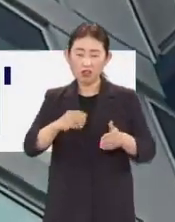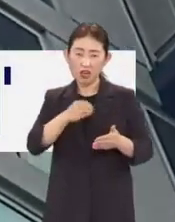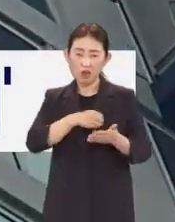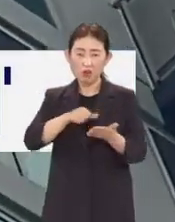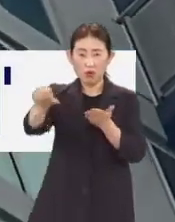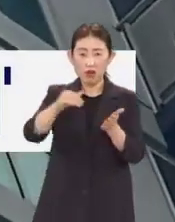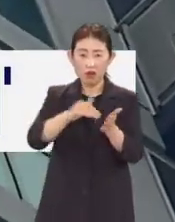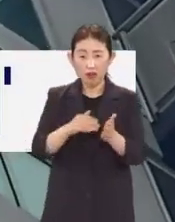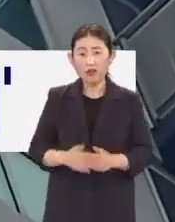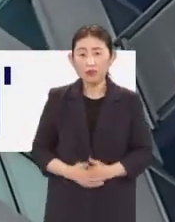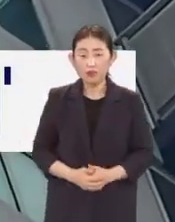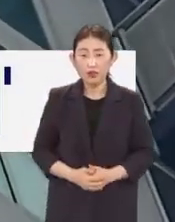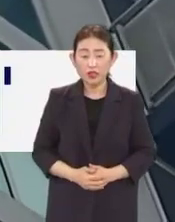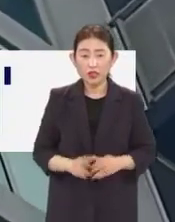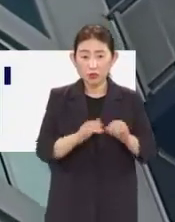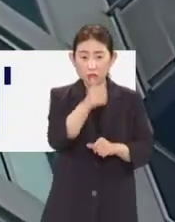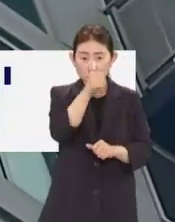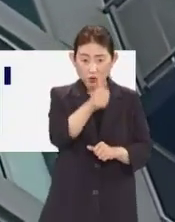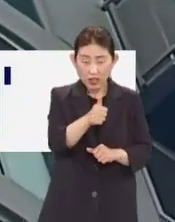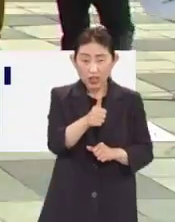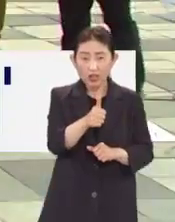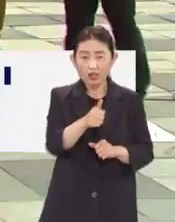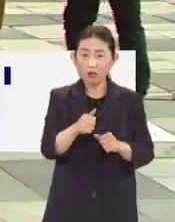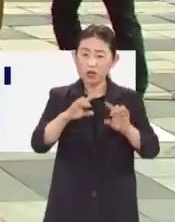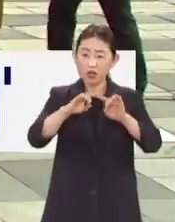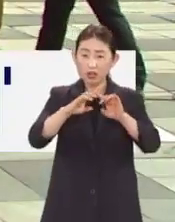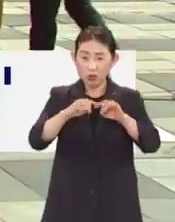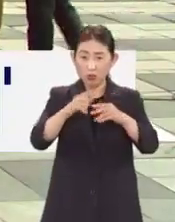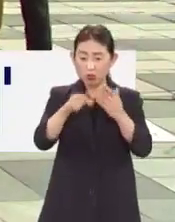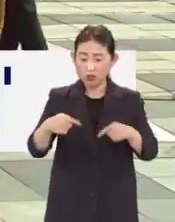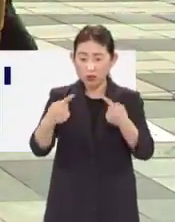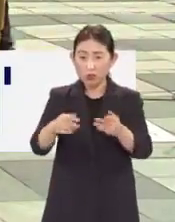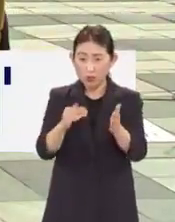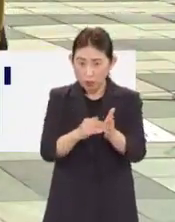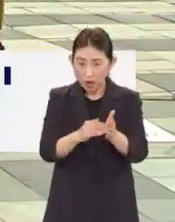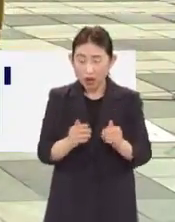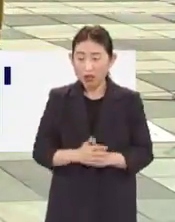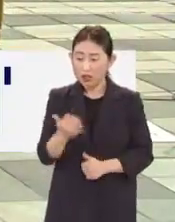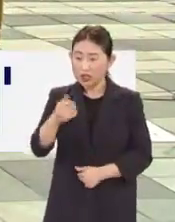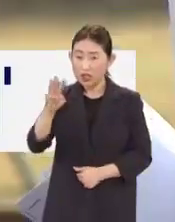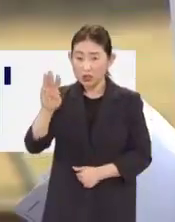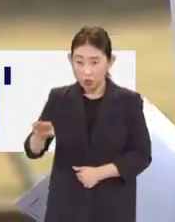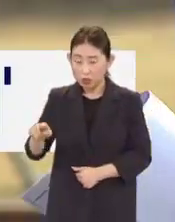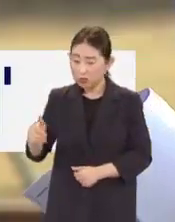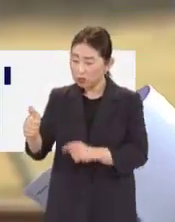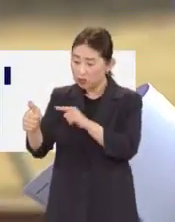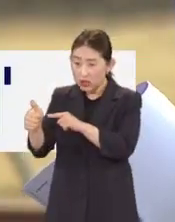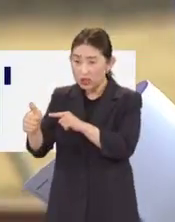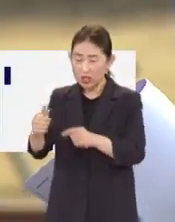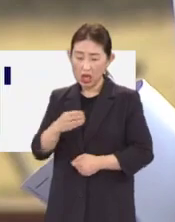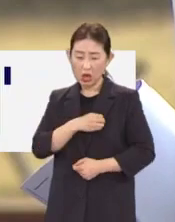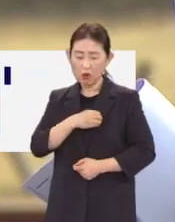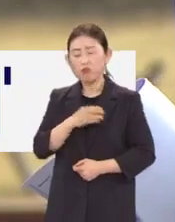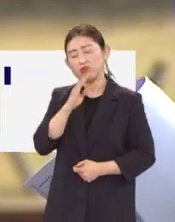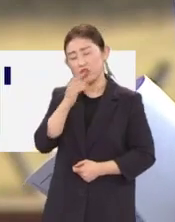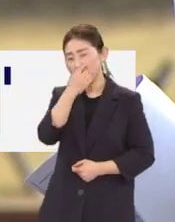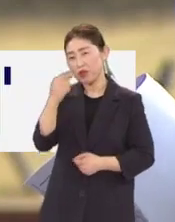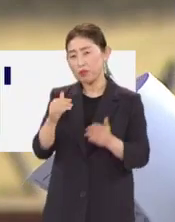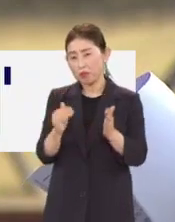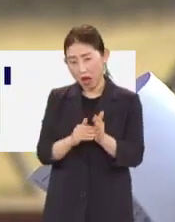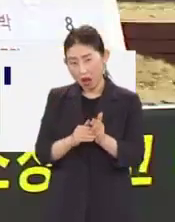됐습니다 국민은행 이철규 사무총장은 한 라디오 프로그램에 출연해 세종시 해당 주민이 당원으로 확인됐다며